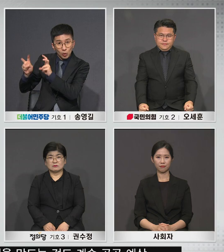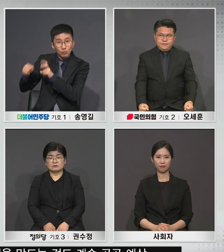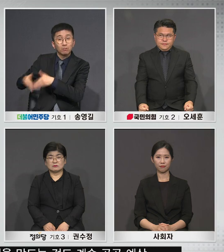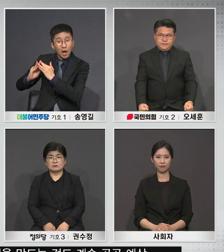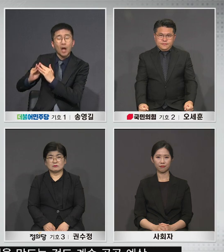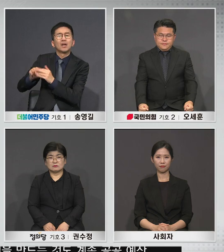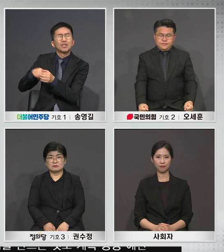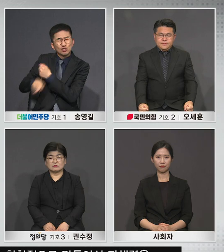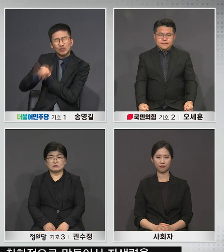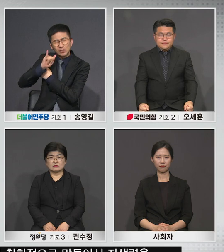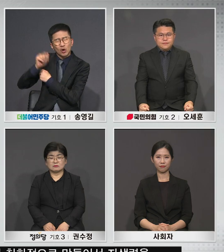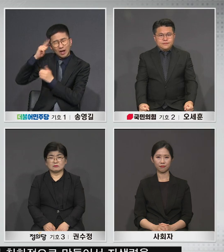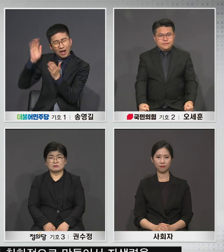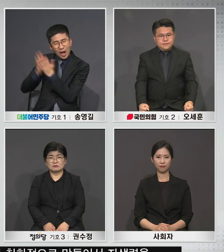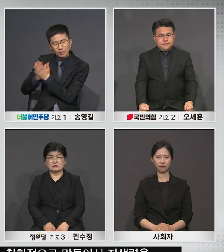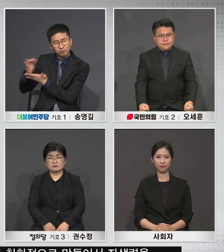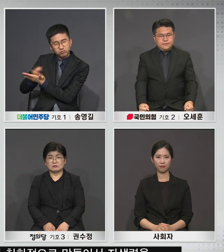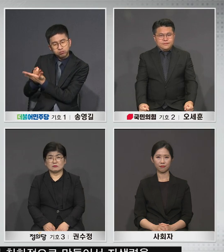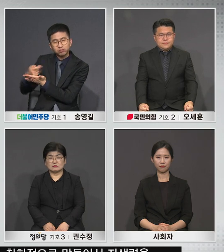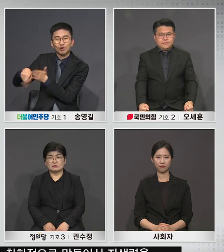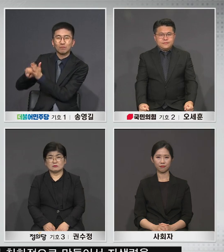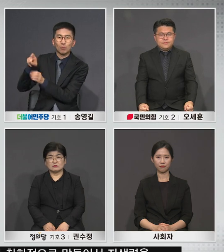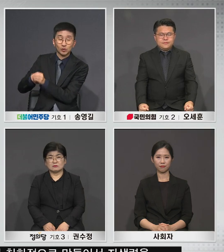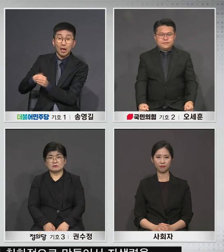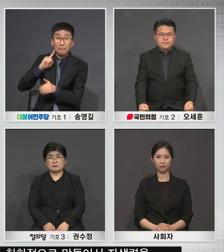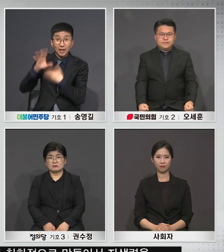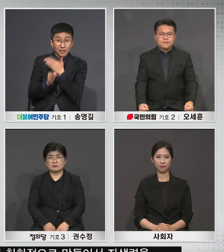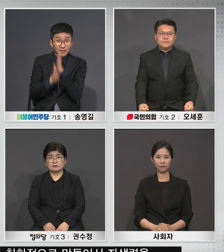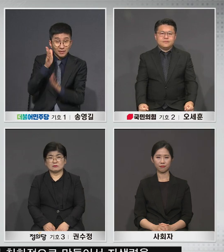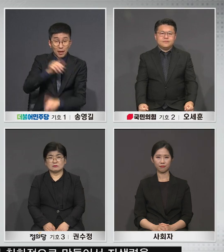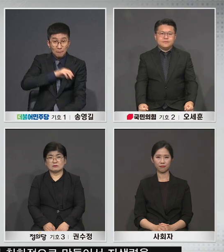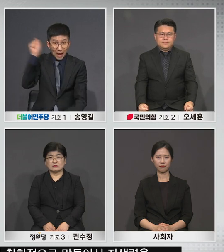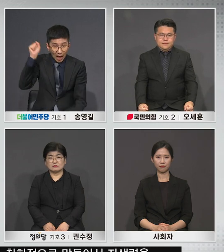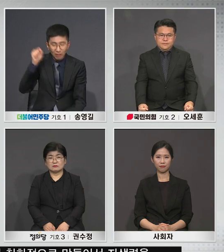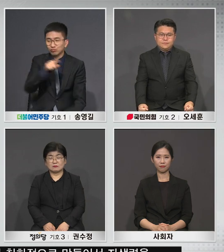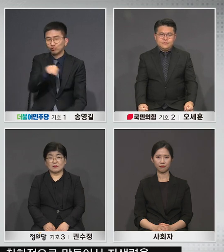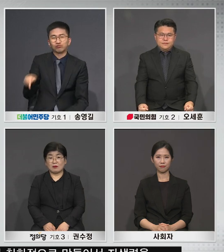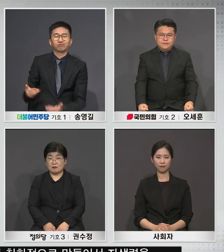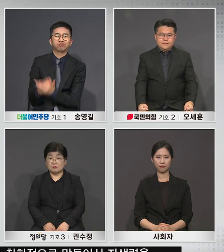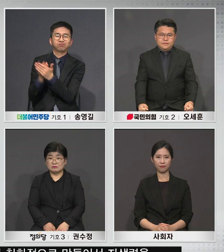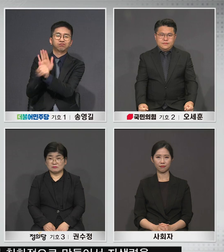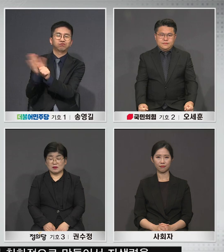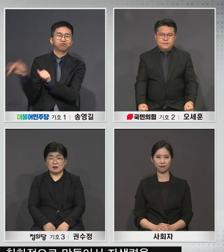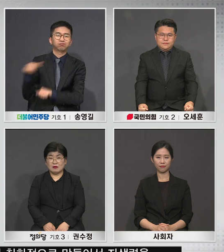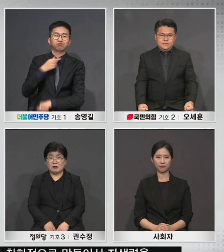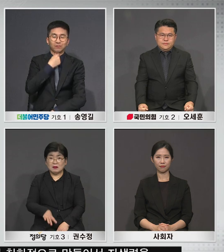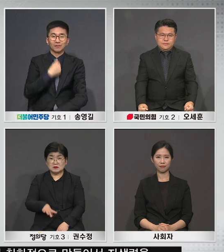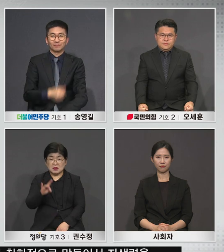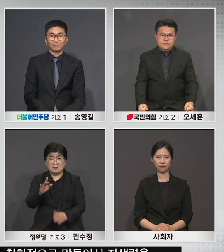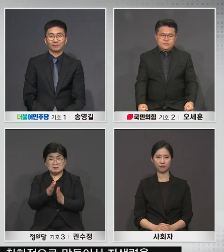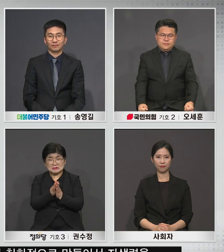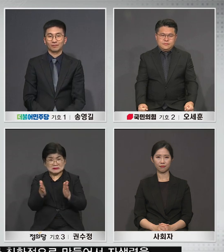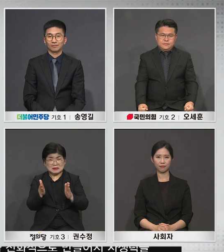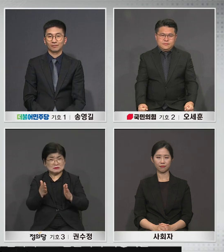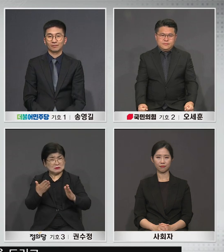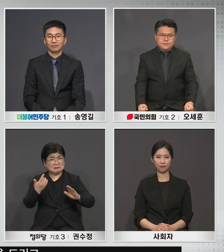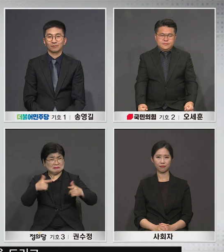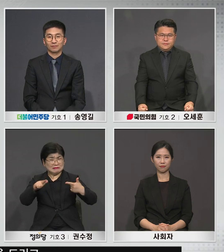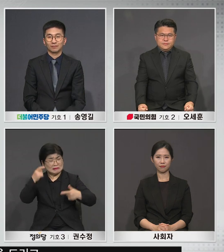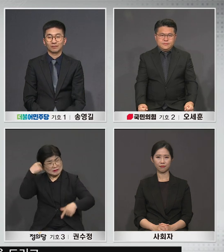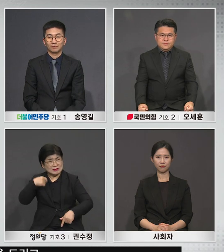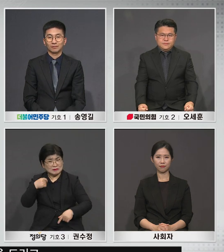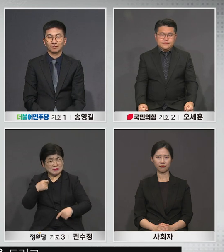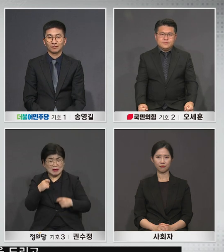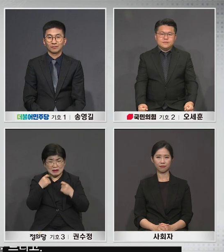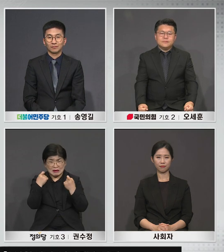되면 사회적 기업과 협동조합을 더욱더 활성화시켜 나가겠습니다. 출발 전부 좀 다른 것 같은데요. 일자리는 민간이 만드는